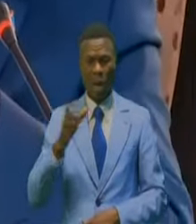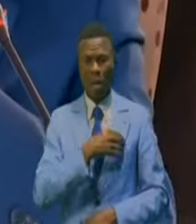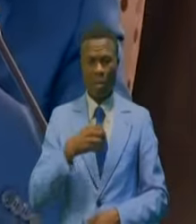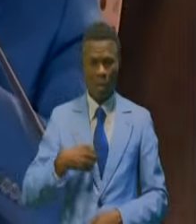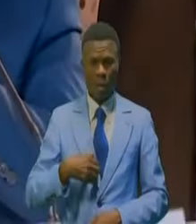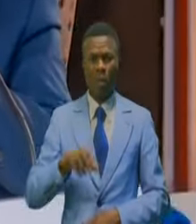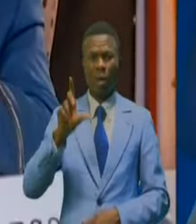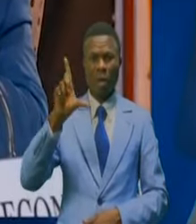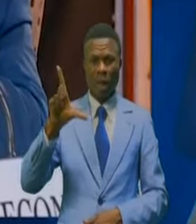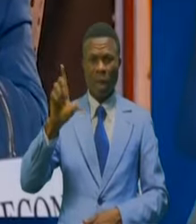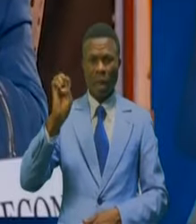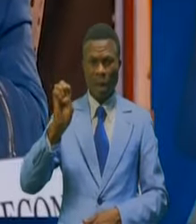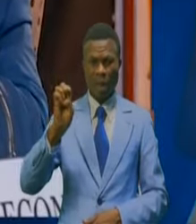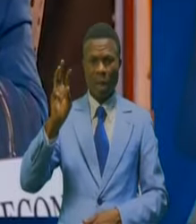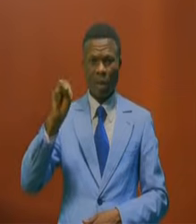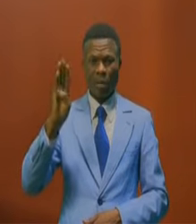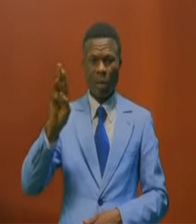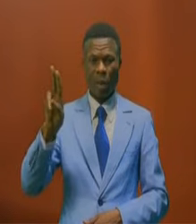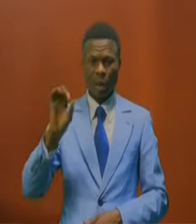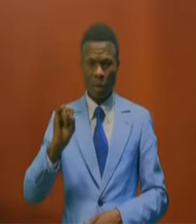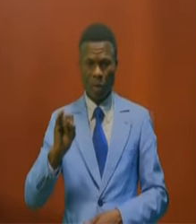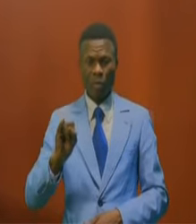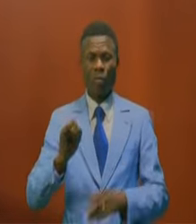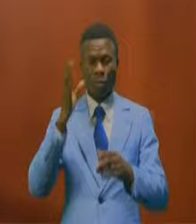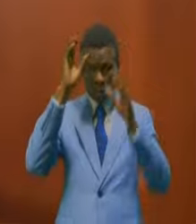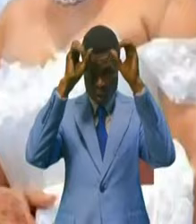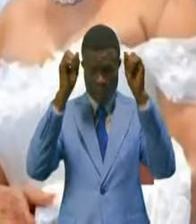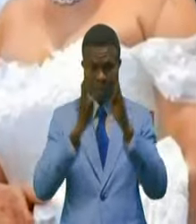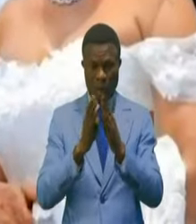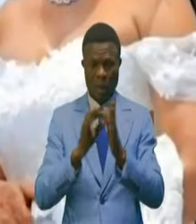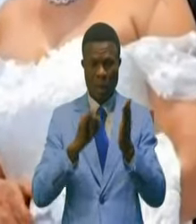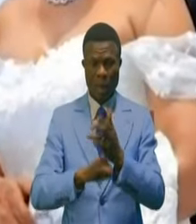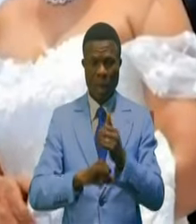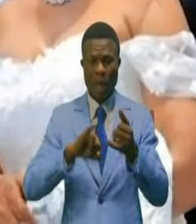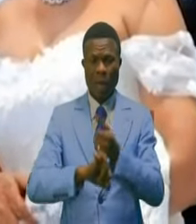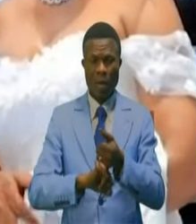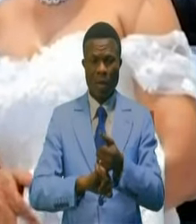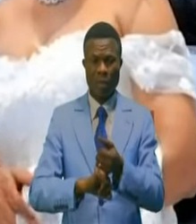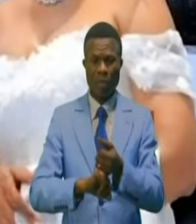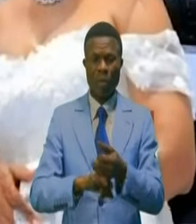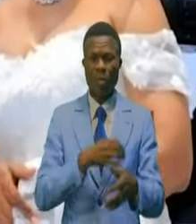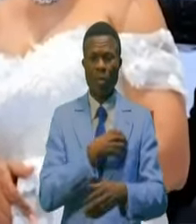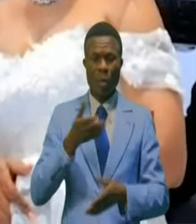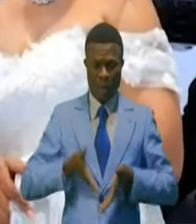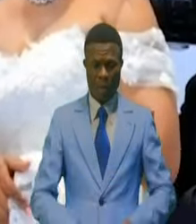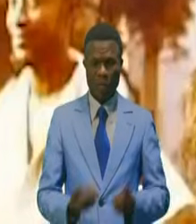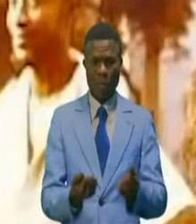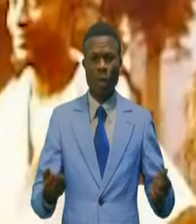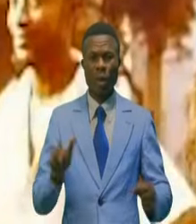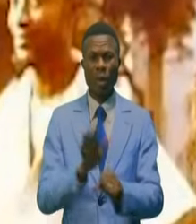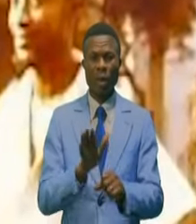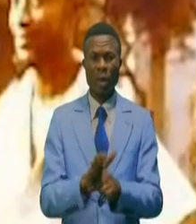Nemberoa. Moi, Kingi, l'honorable Vital Kamerhe est marié à Amida Chatur Kamerhe et père d'une